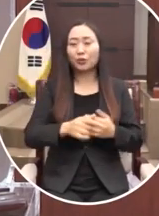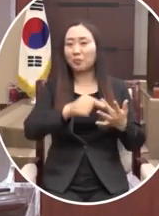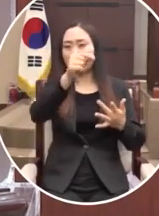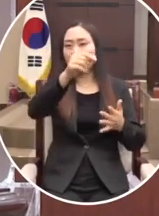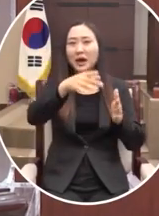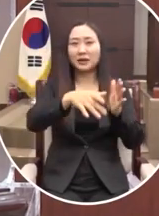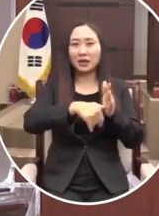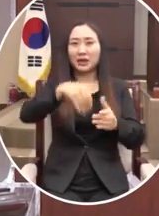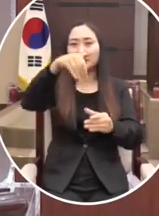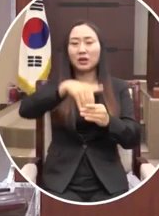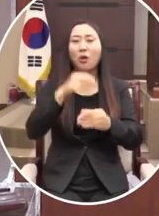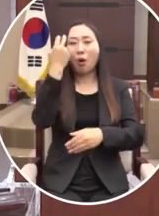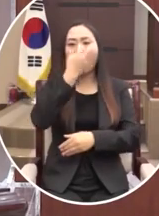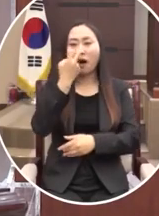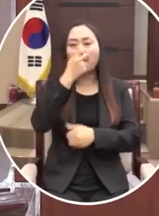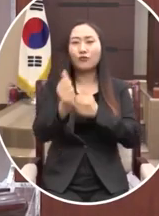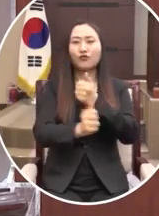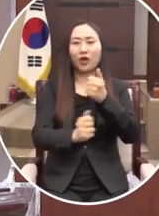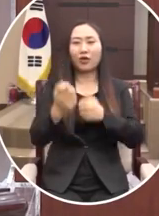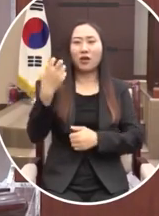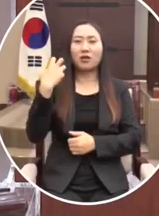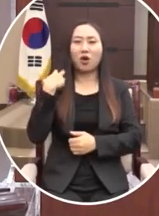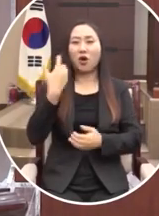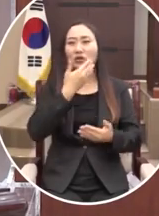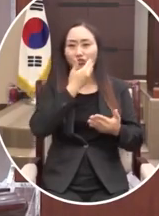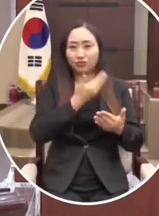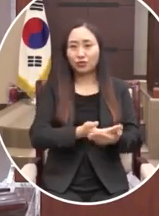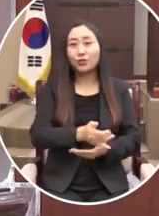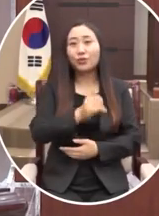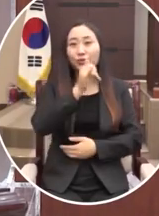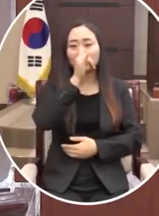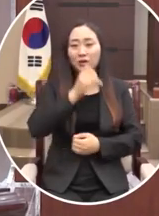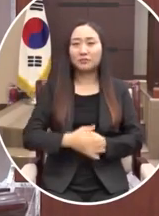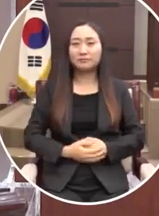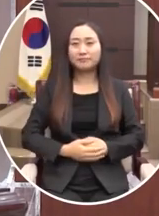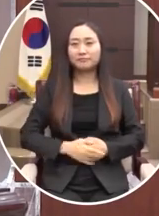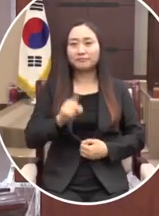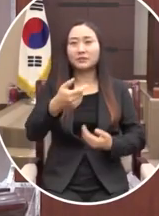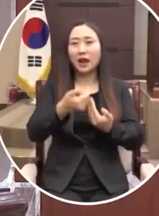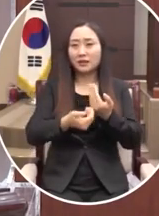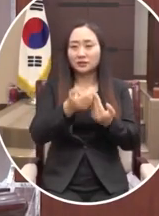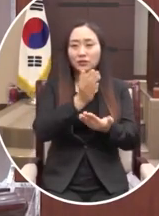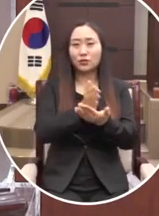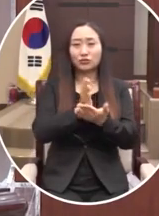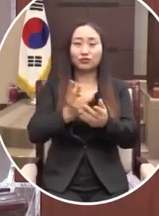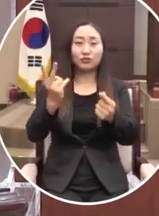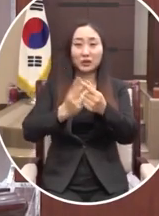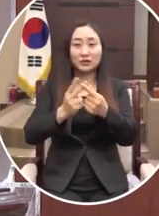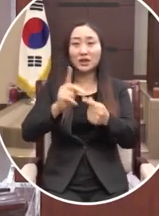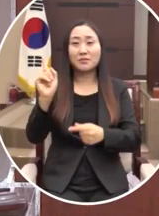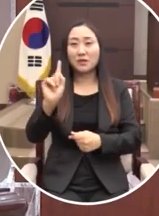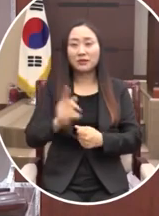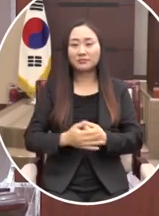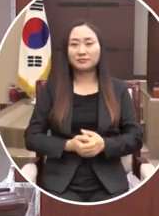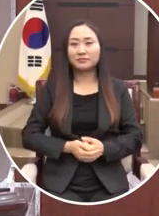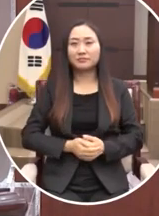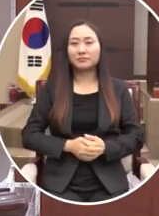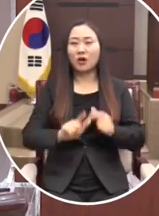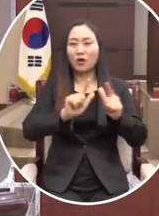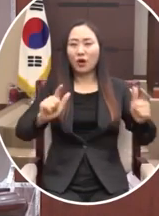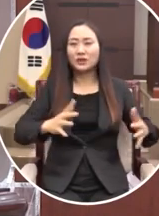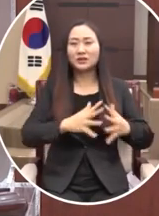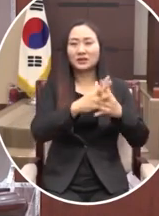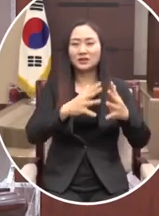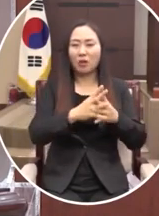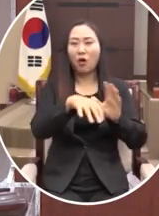동대표 선출 시에 선관위의 역할 등이 아주 중요하다고 할 수 있습니다. 갈등 유형 두 번째는 각종